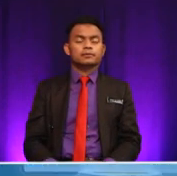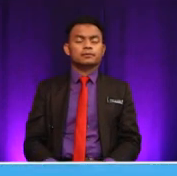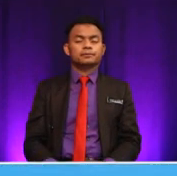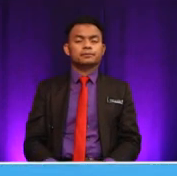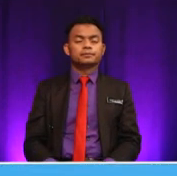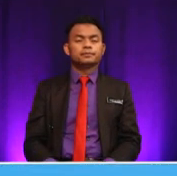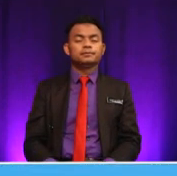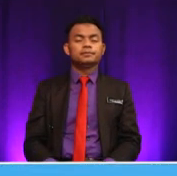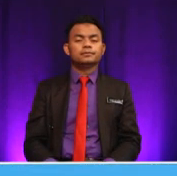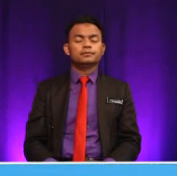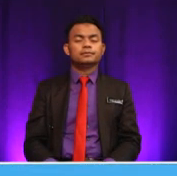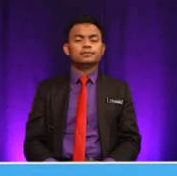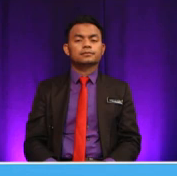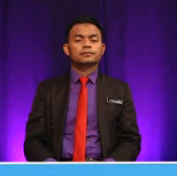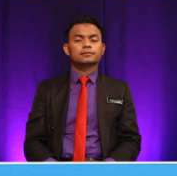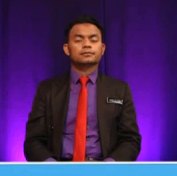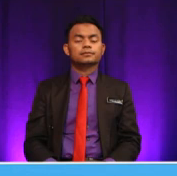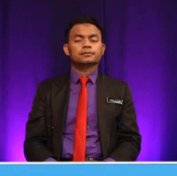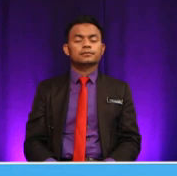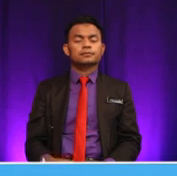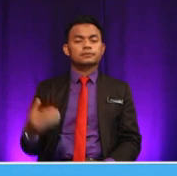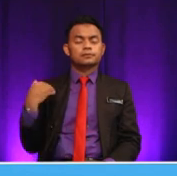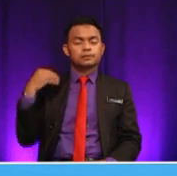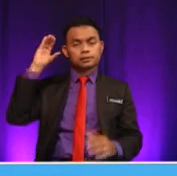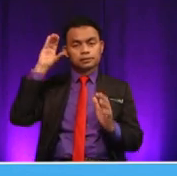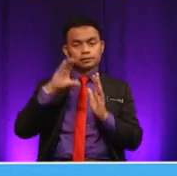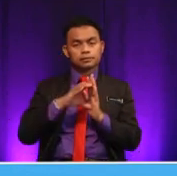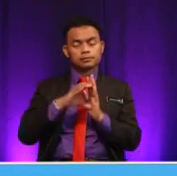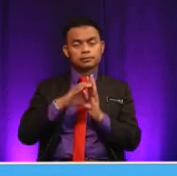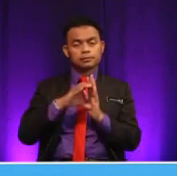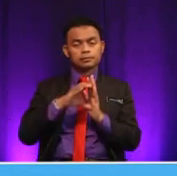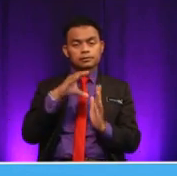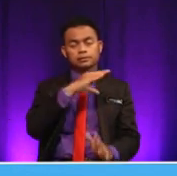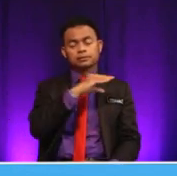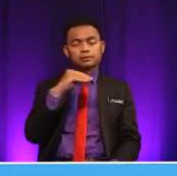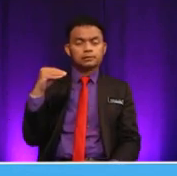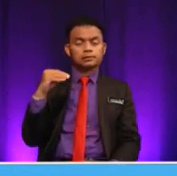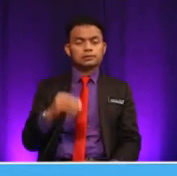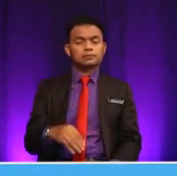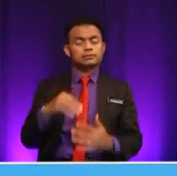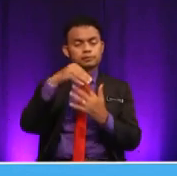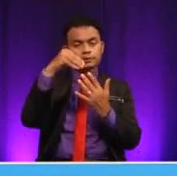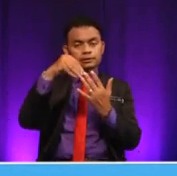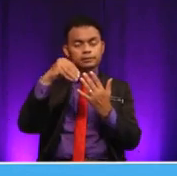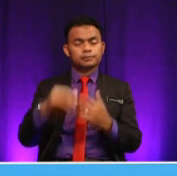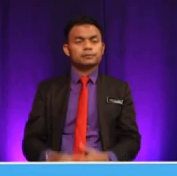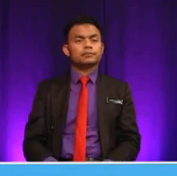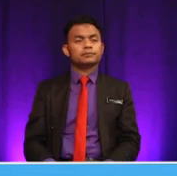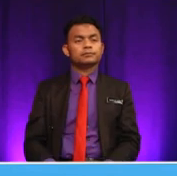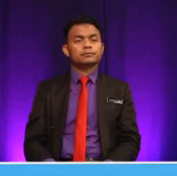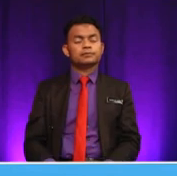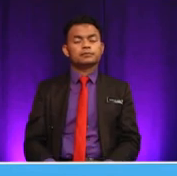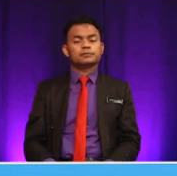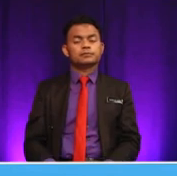ada gambar aja dan kalian pilih pernyataan dari pada pernyataan jawaban Jadi Raja 11 menunjukkan